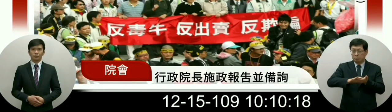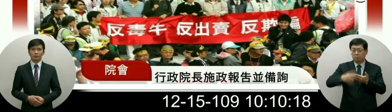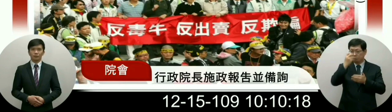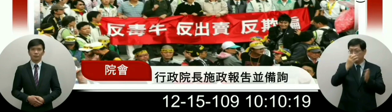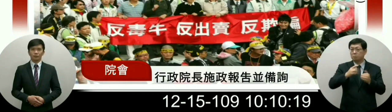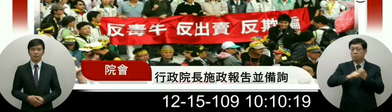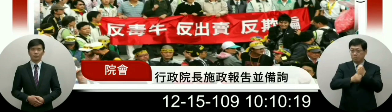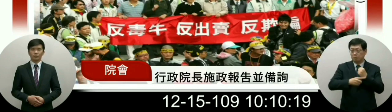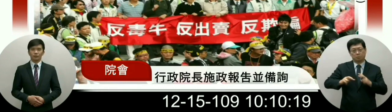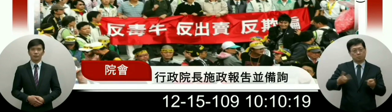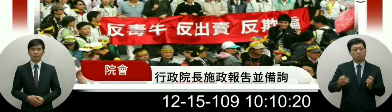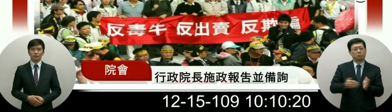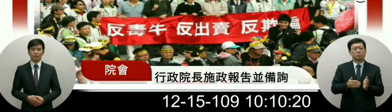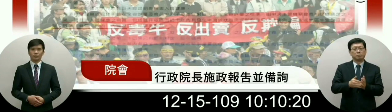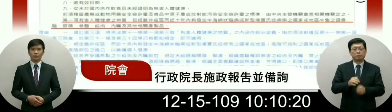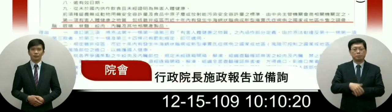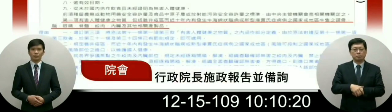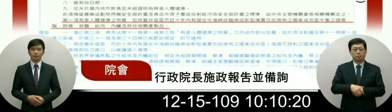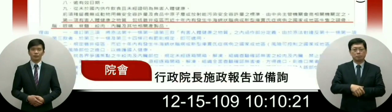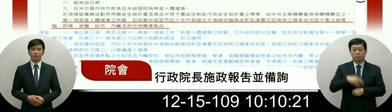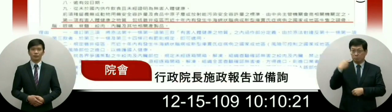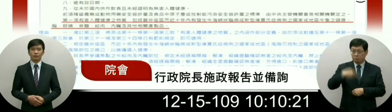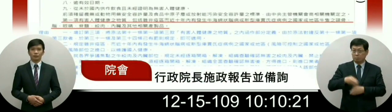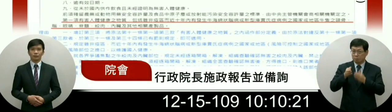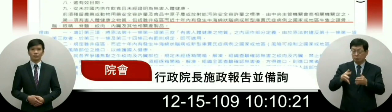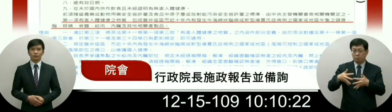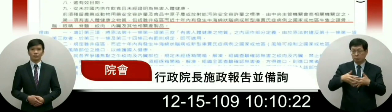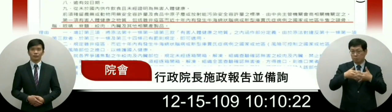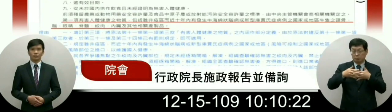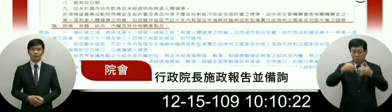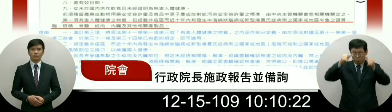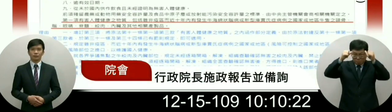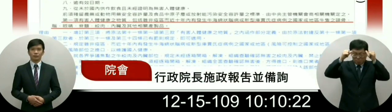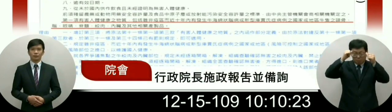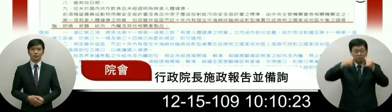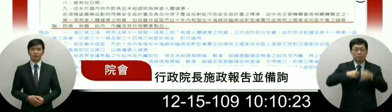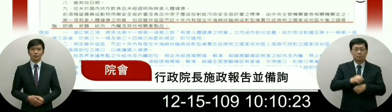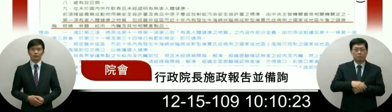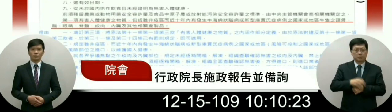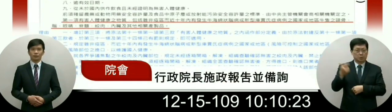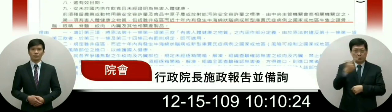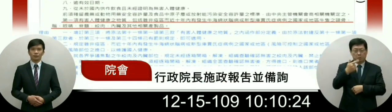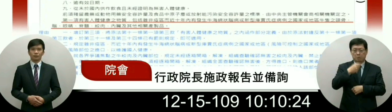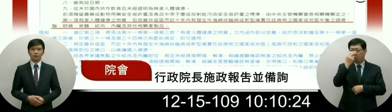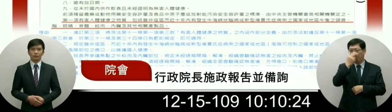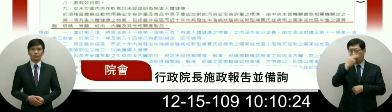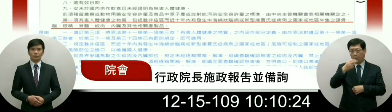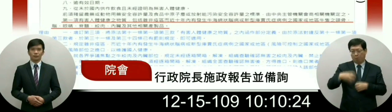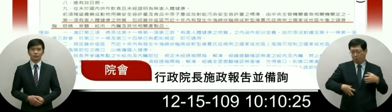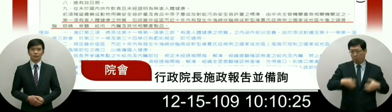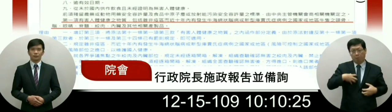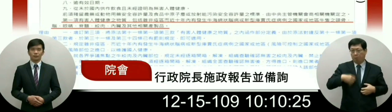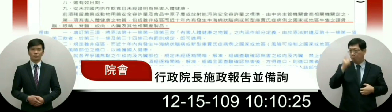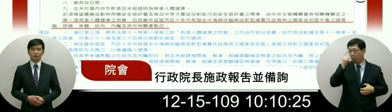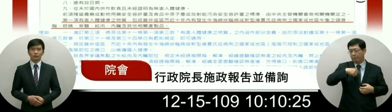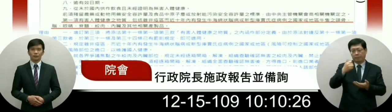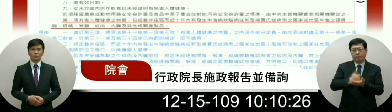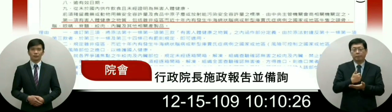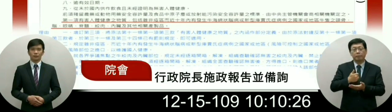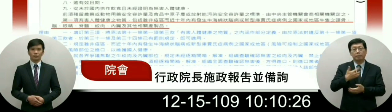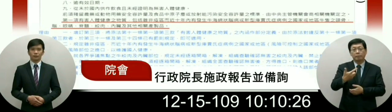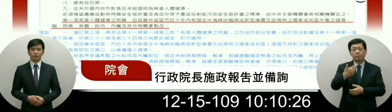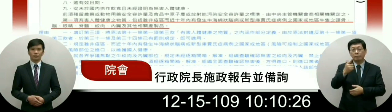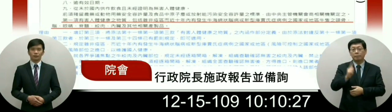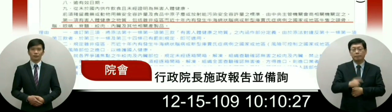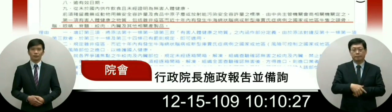法修正案，我们进一步排除了美国牛6个高风险的部位不可以进口。这